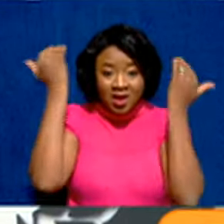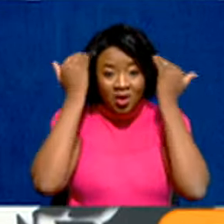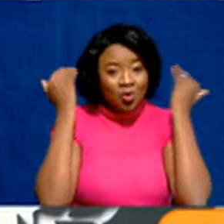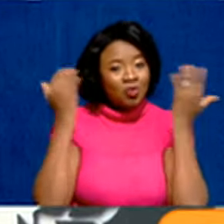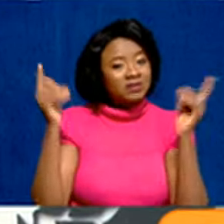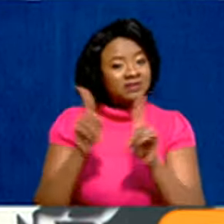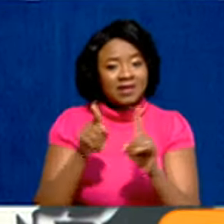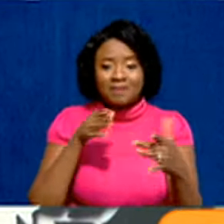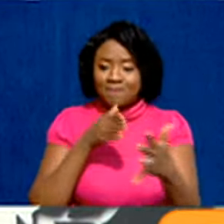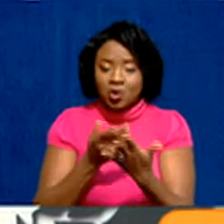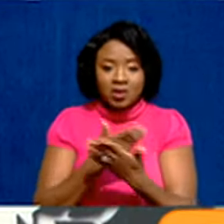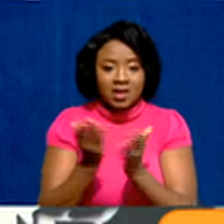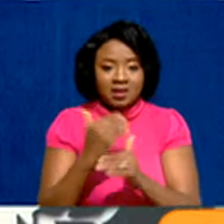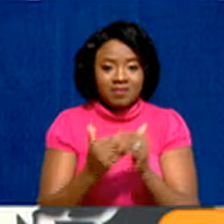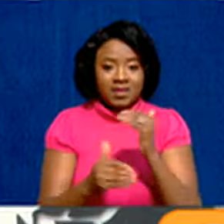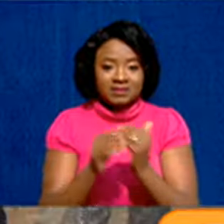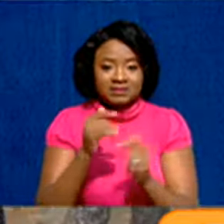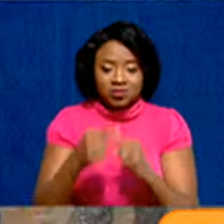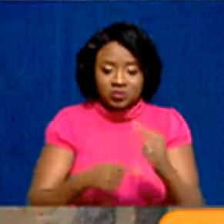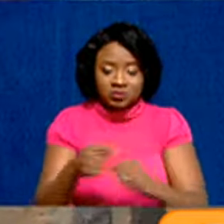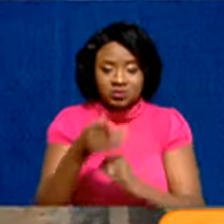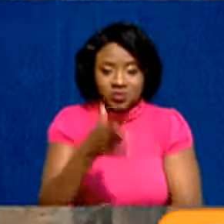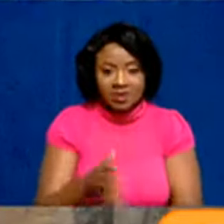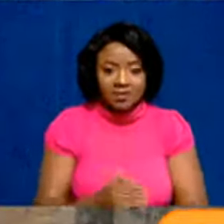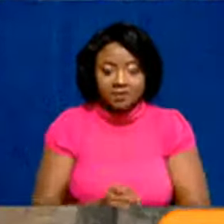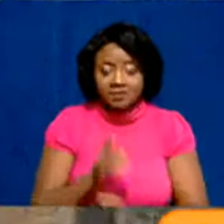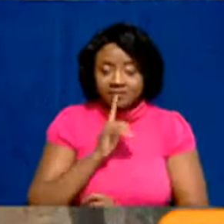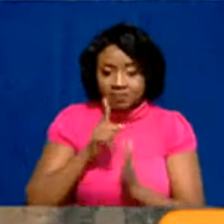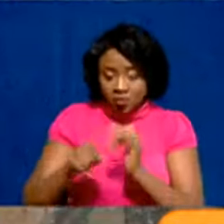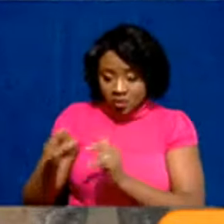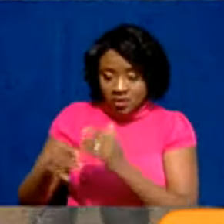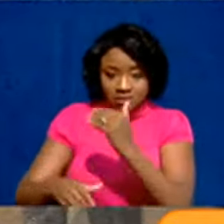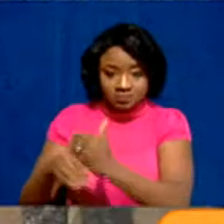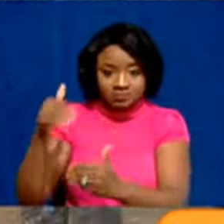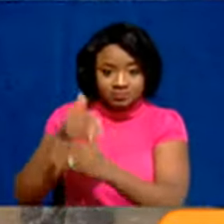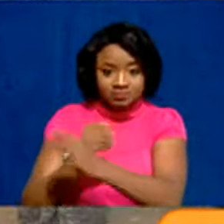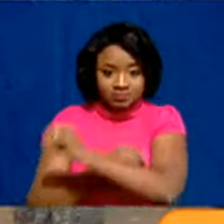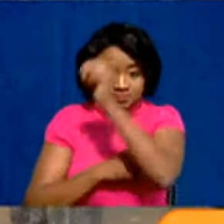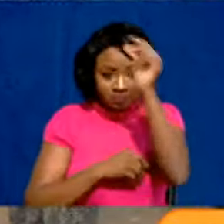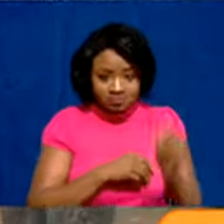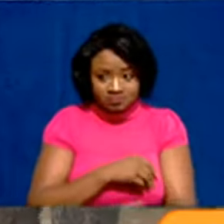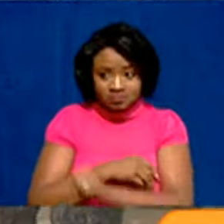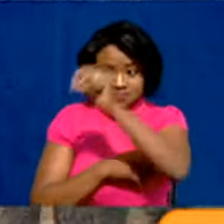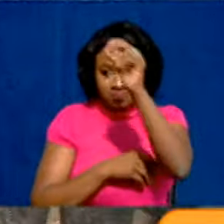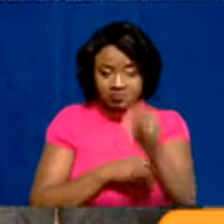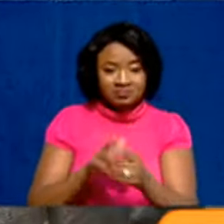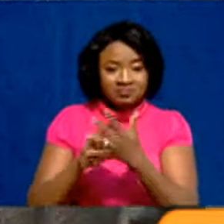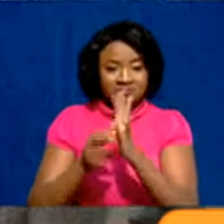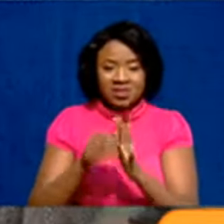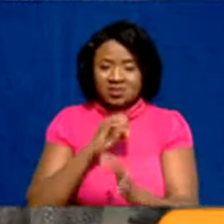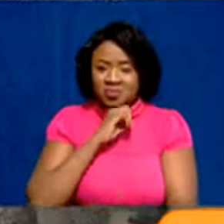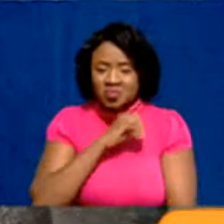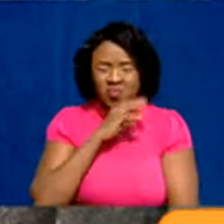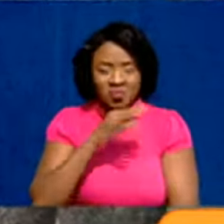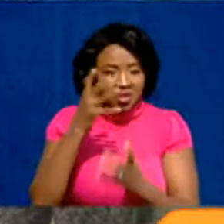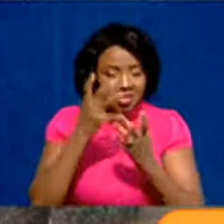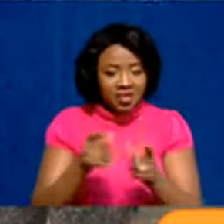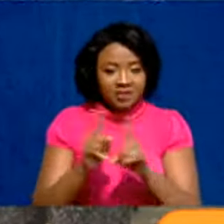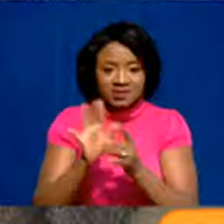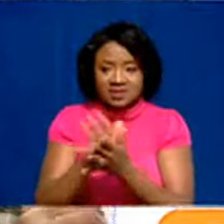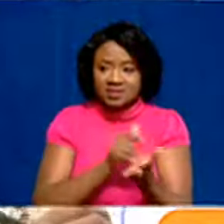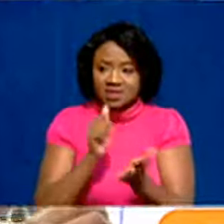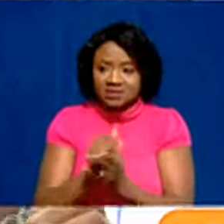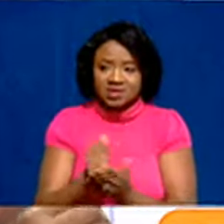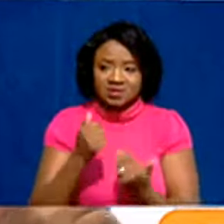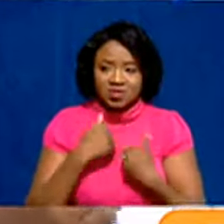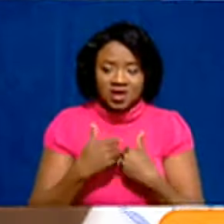ujenzi wowote kuendelea. Wakazi hao wanadai jumba hilo linajengwa mchana na usiku, hivyo basi kusababisha kelele mbali na kusababisha uharibifu mkubwa